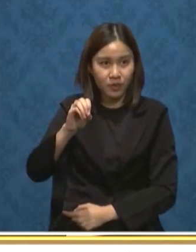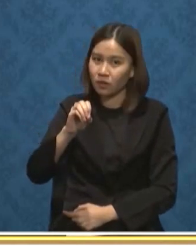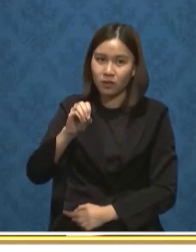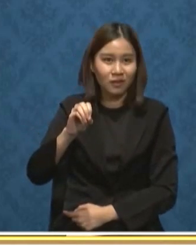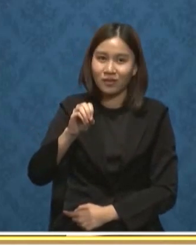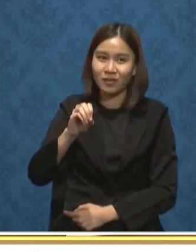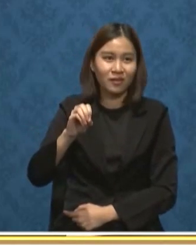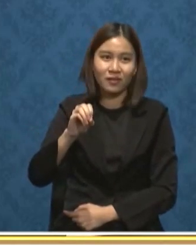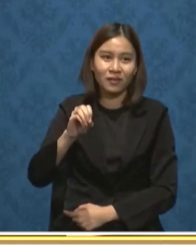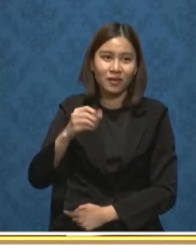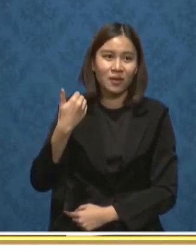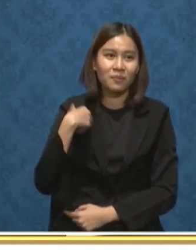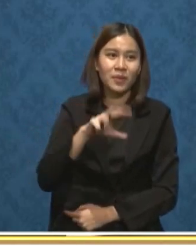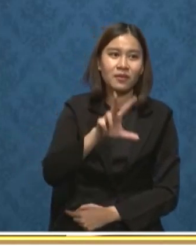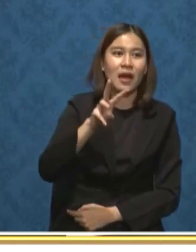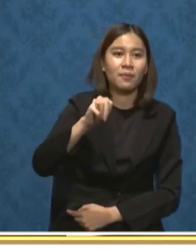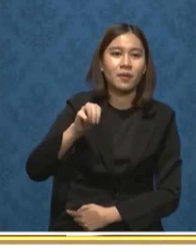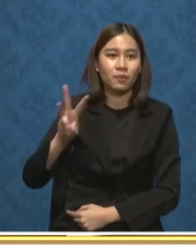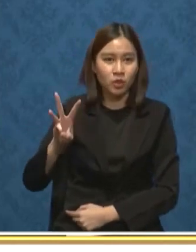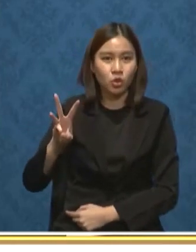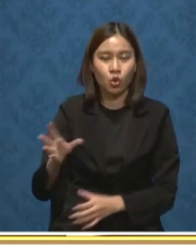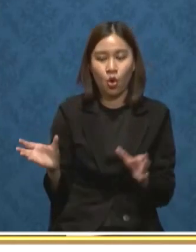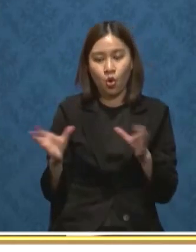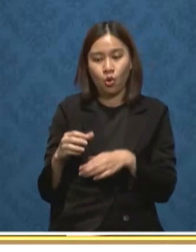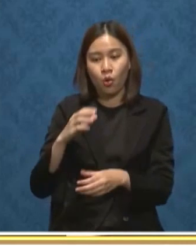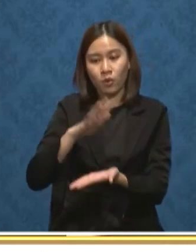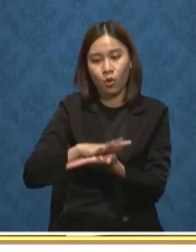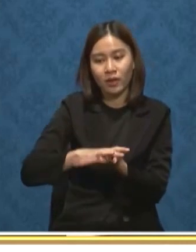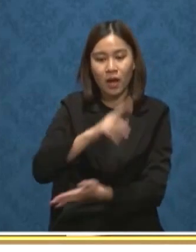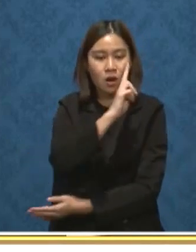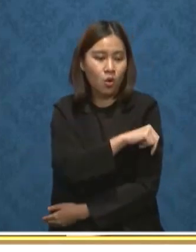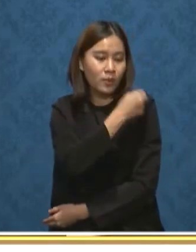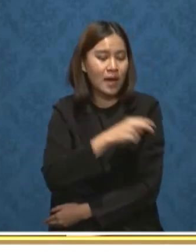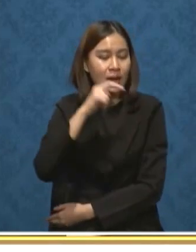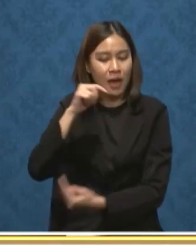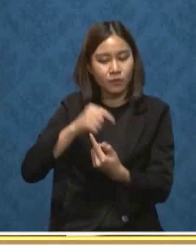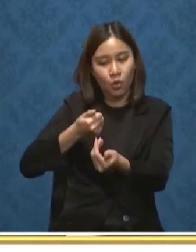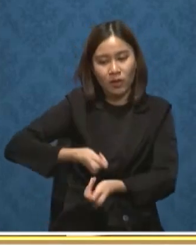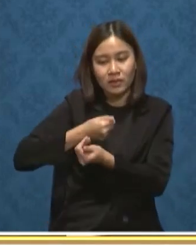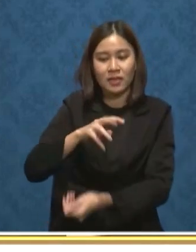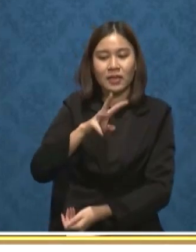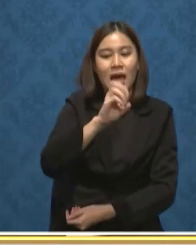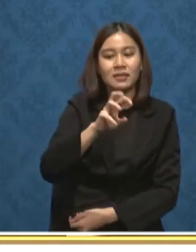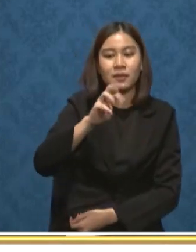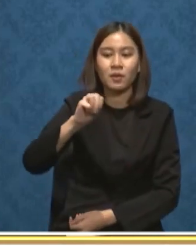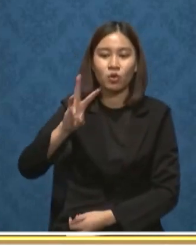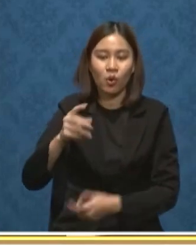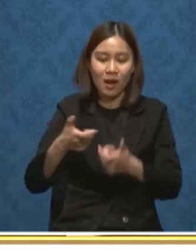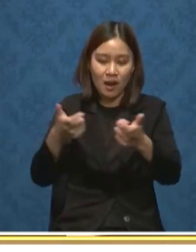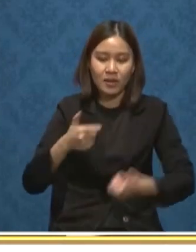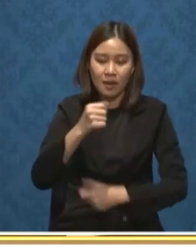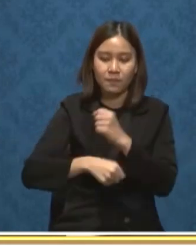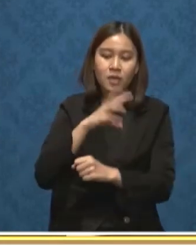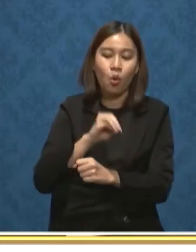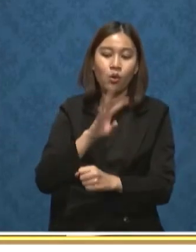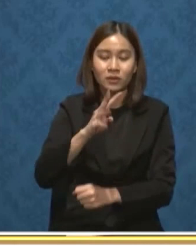้ได้มาแ่ 3 MWกลุมสถานศึษาโงพยาบาลและน้ำเพื่อการเกศ 50 MWในรายงานป 64 ท่านด